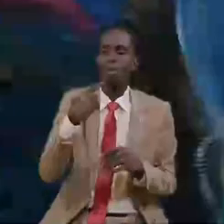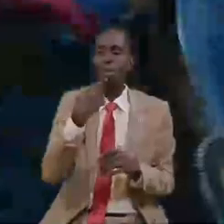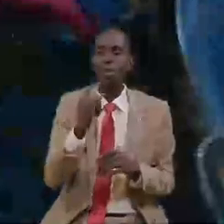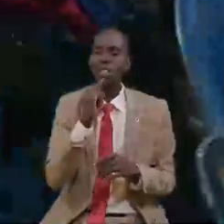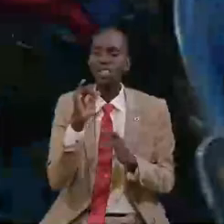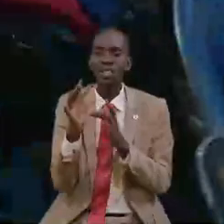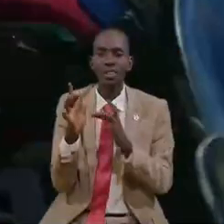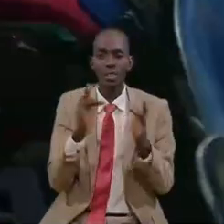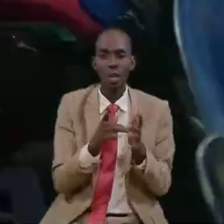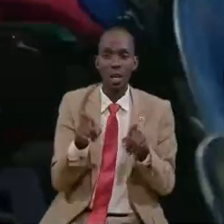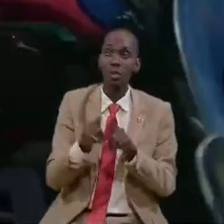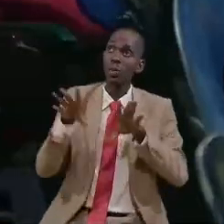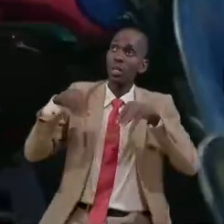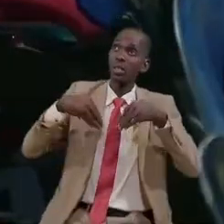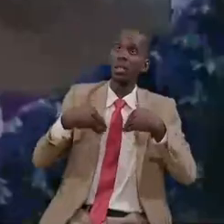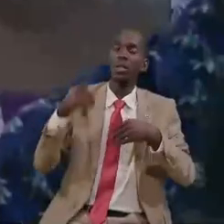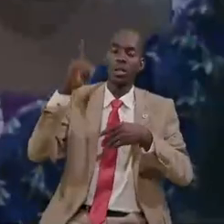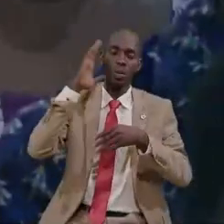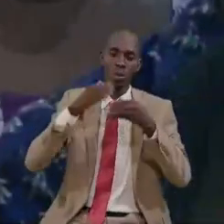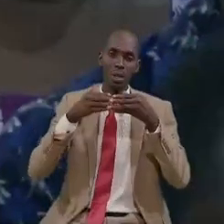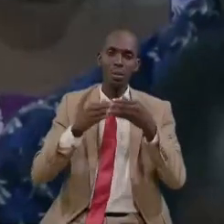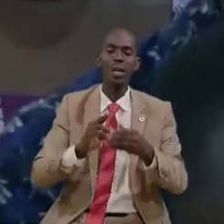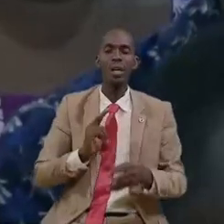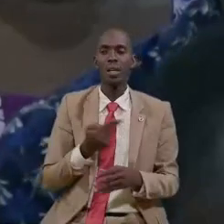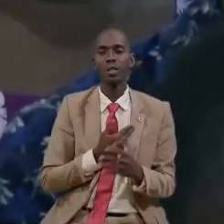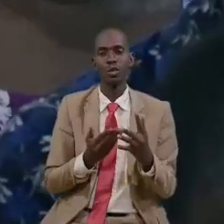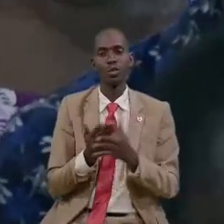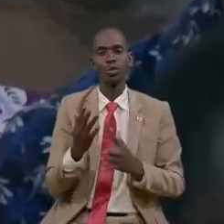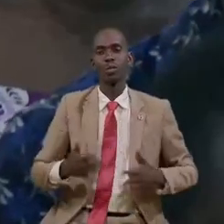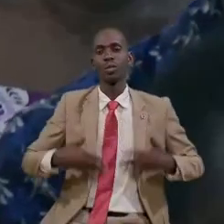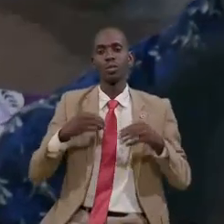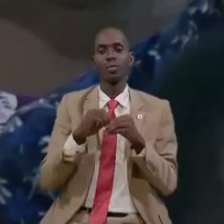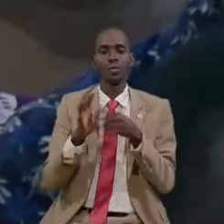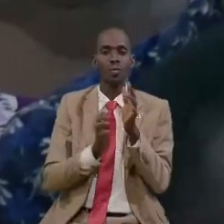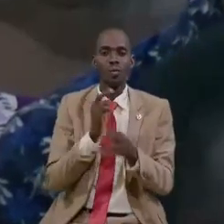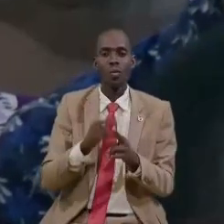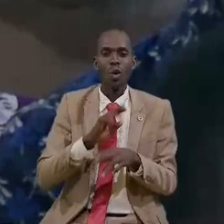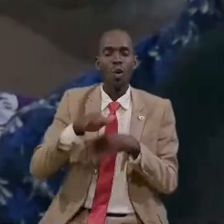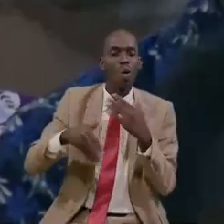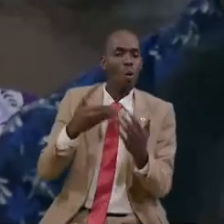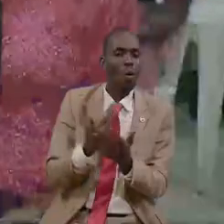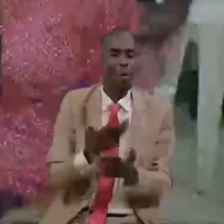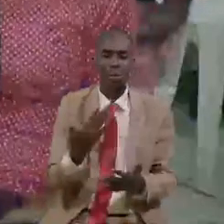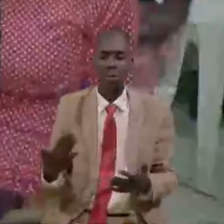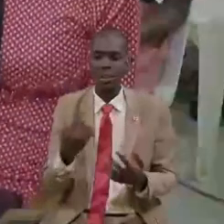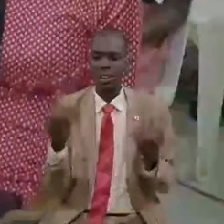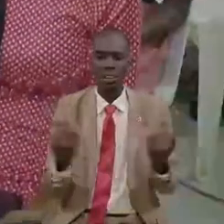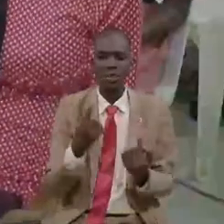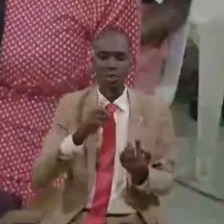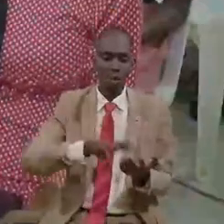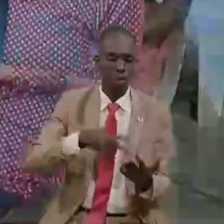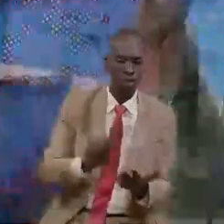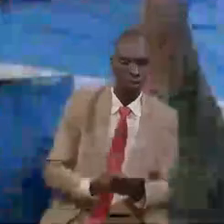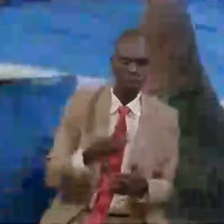recevez, il va vous conduire toute cette vie. Tous les péchés dans lesquels vous tombez, vous levez,